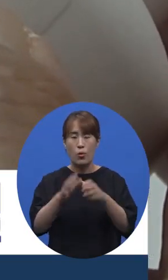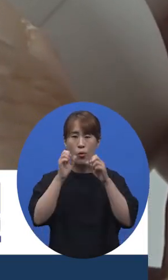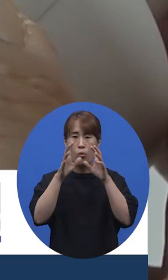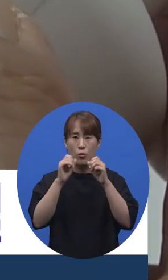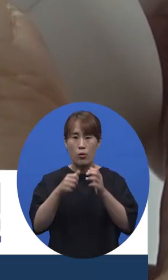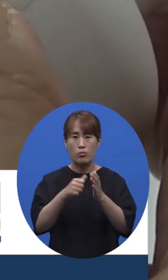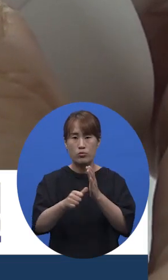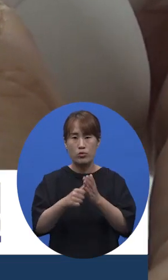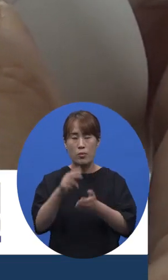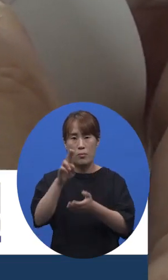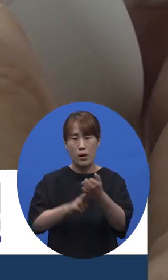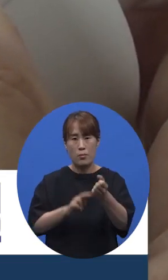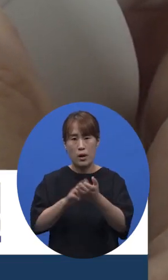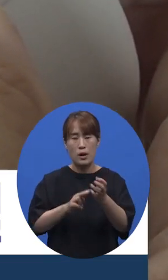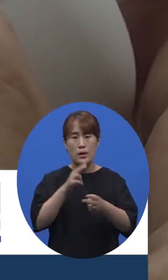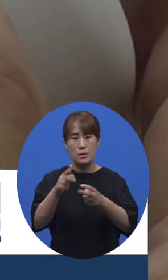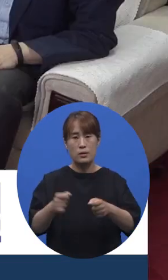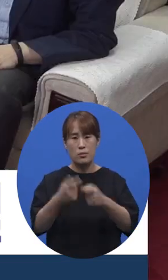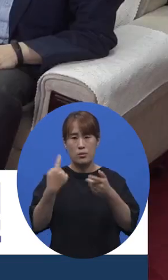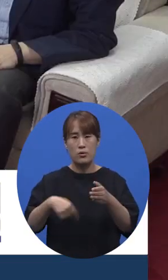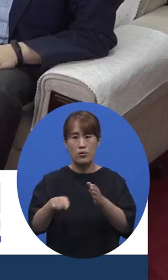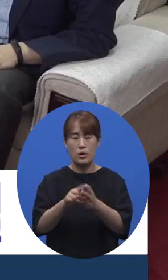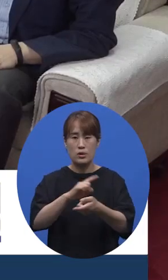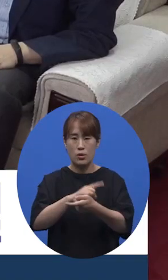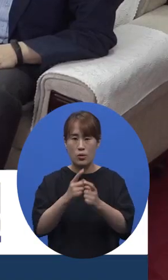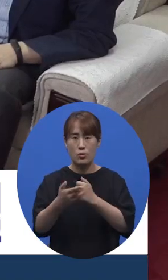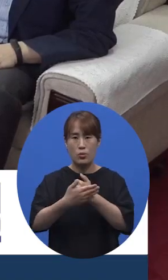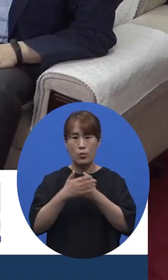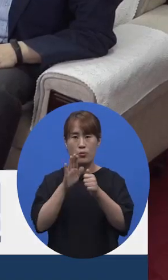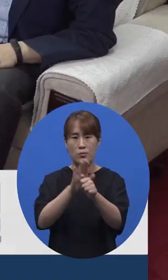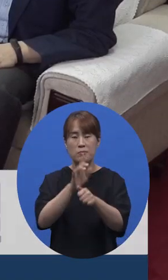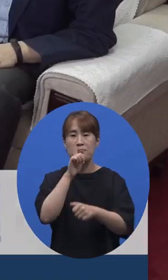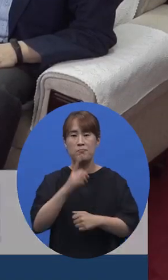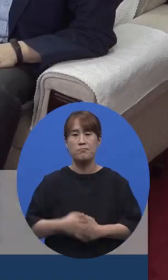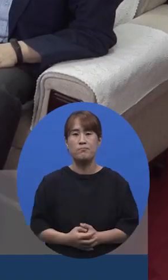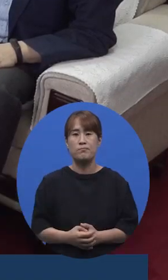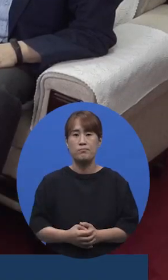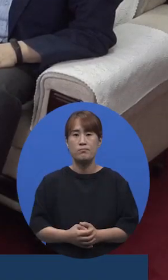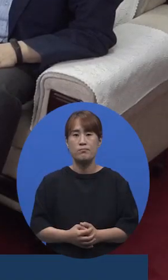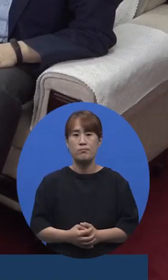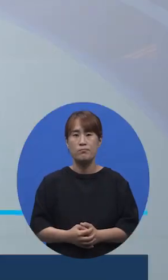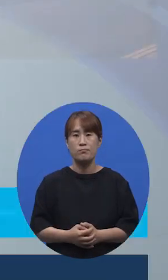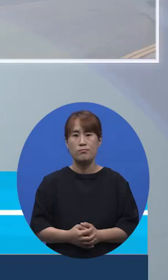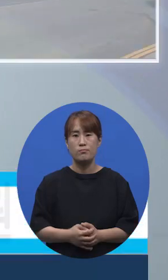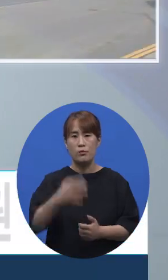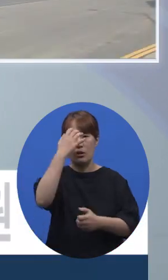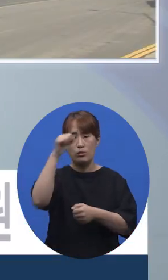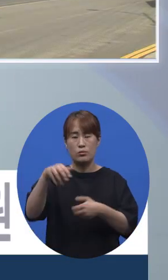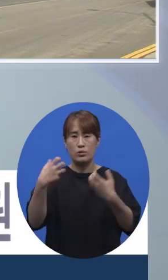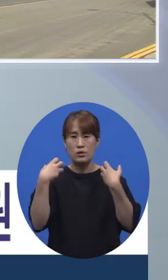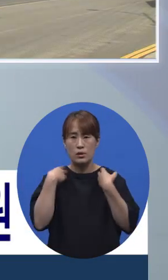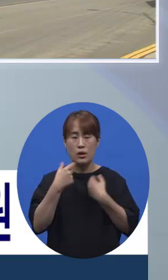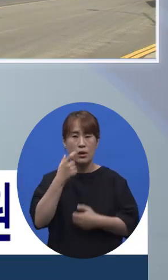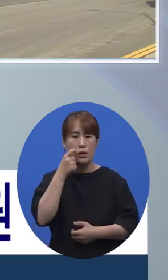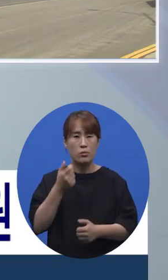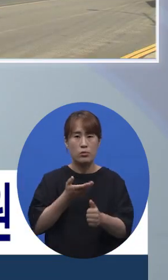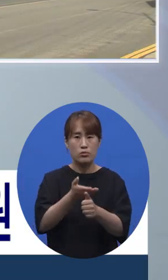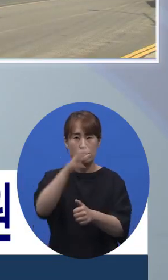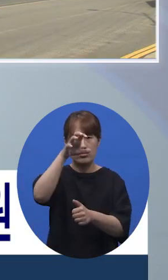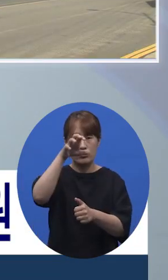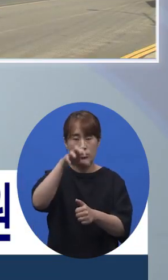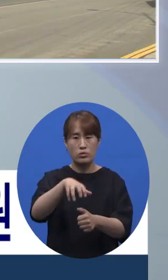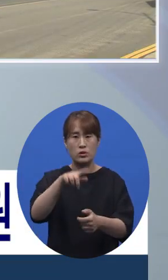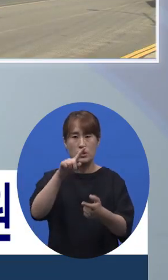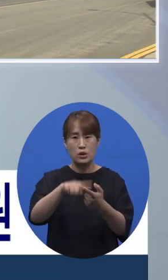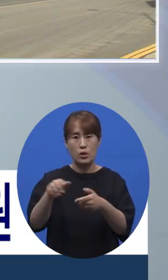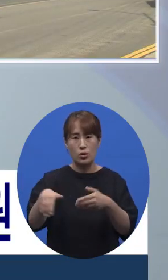마케팅 제품 유통 뎅 사업 확대를 위해 상호 협력하기로 했습니다 충청북도 가 일본